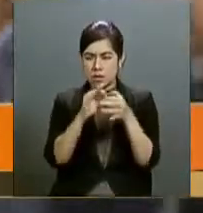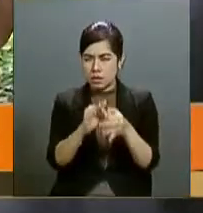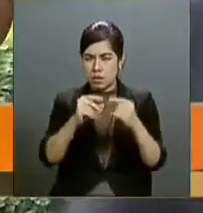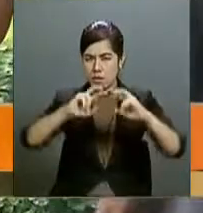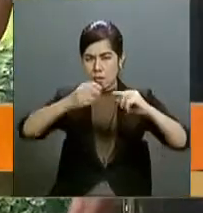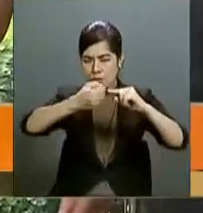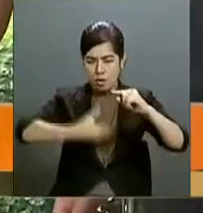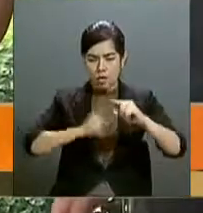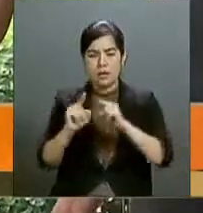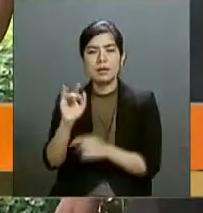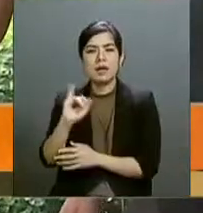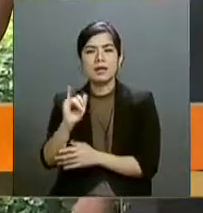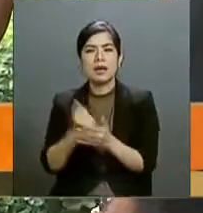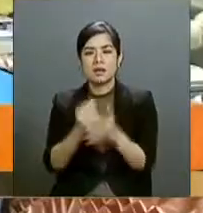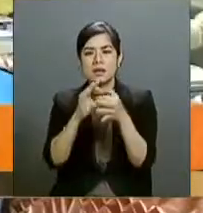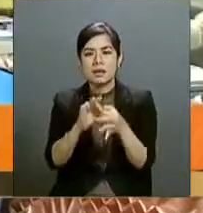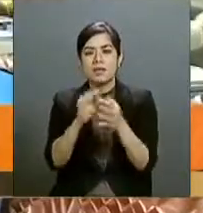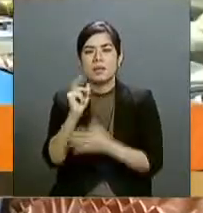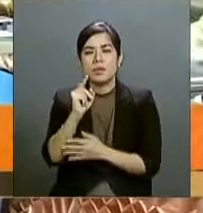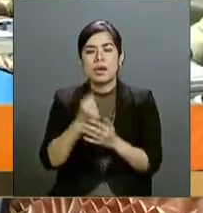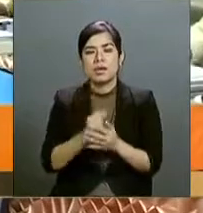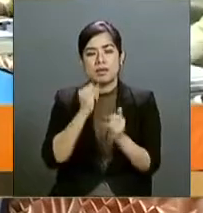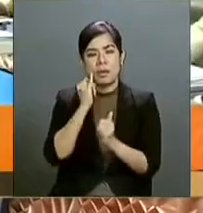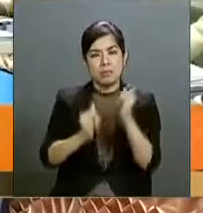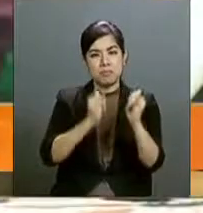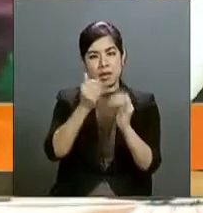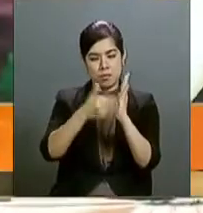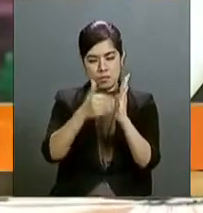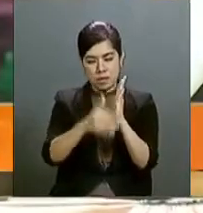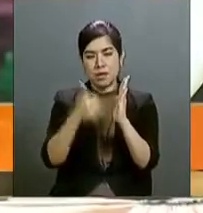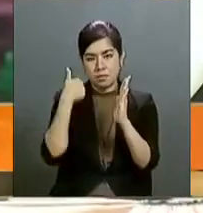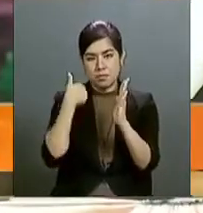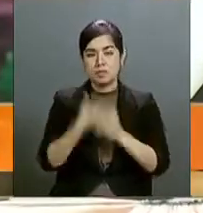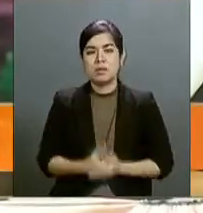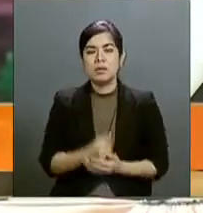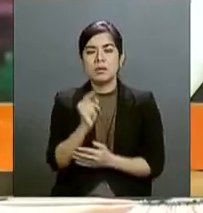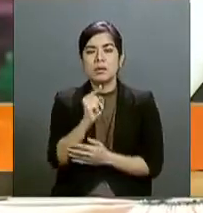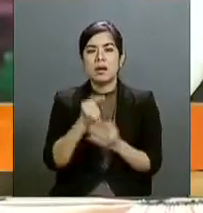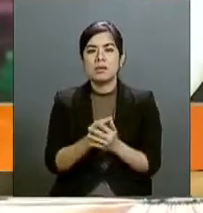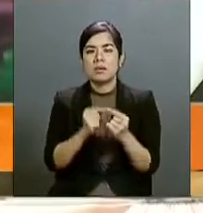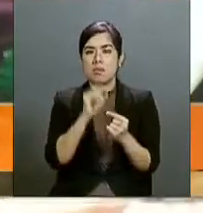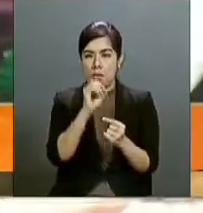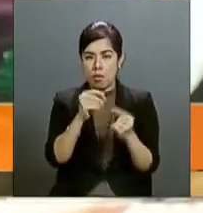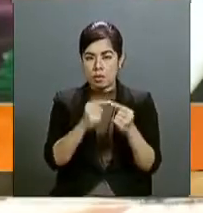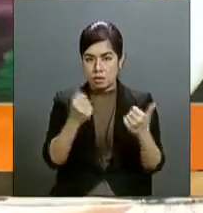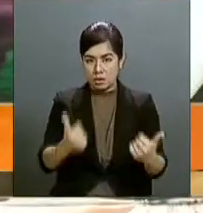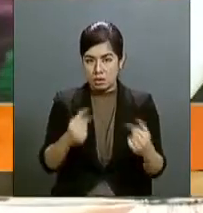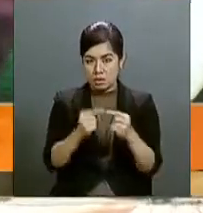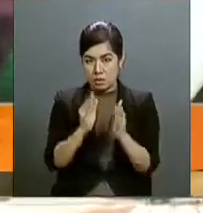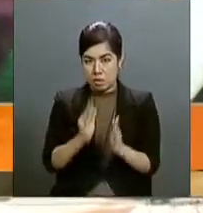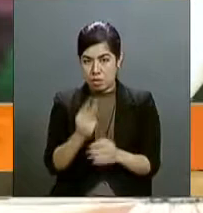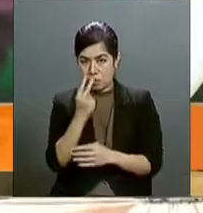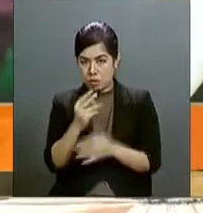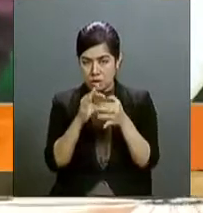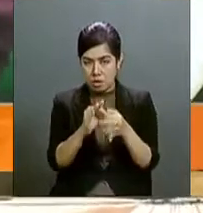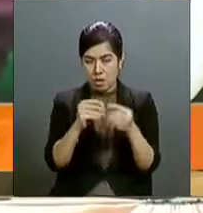ใดๆโดยเฉพาะกระแสวิพากษ์วิจารณ์ถึงการลงพื้นที่ภาคอีสานตอนล่างในครั้งนี้แม้จะถูกจับตามองถึงนัยยะทางการเมืองที่เกี่ย